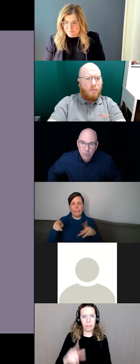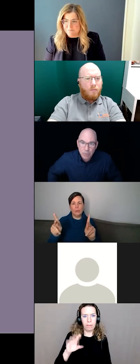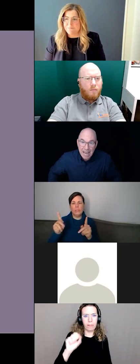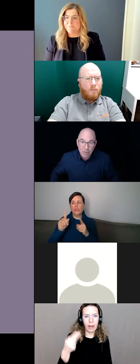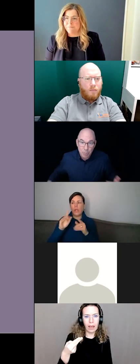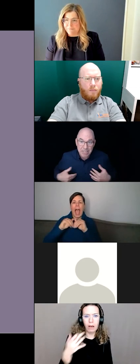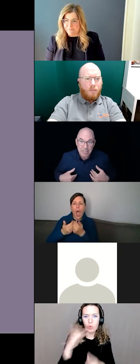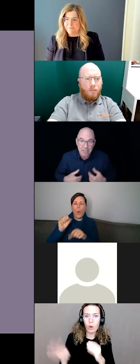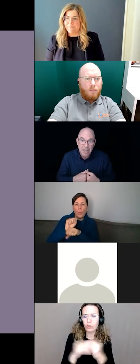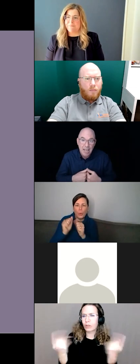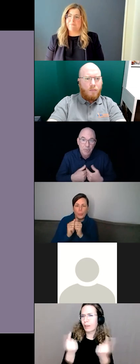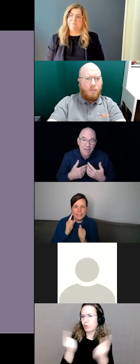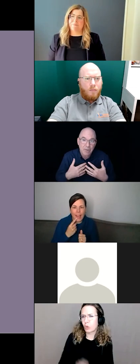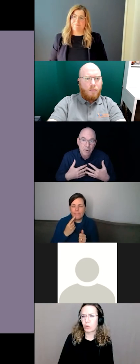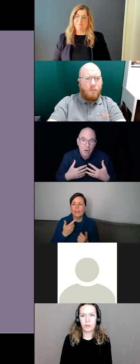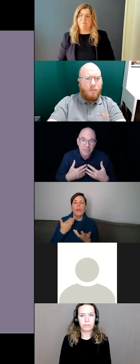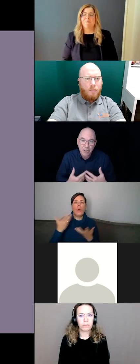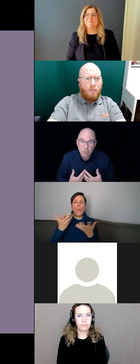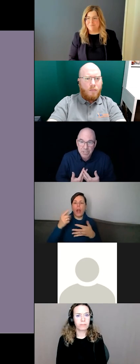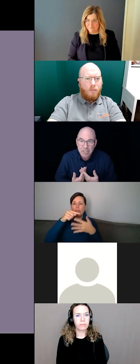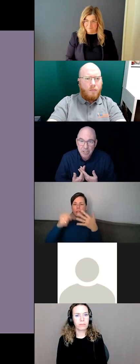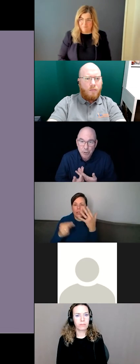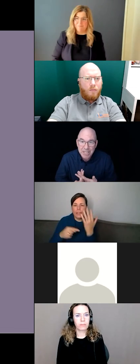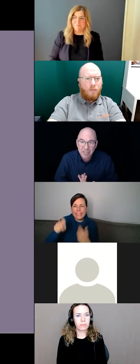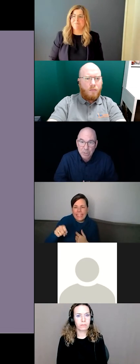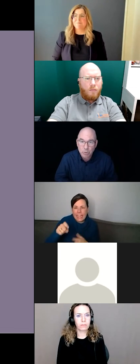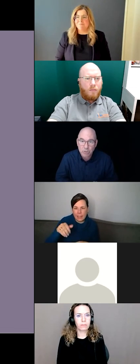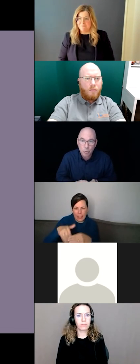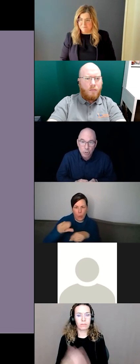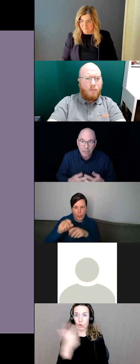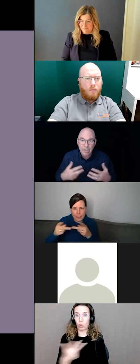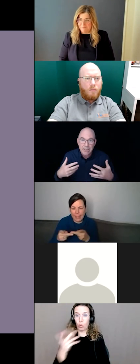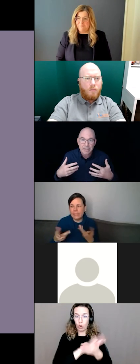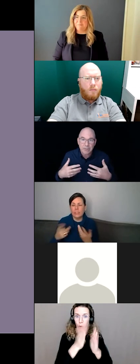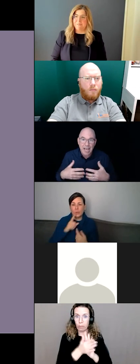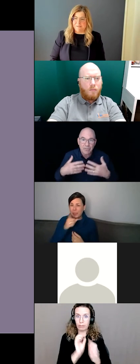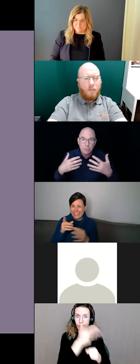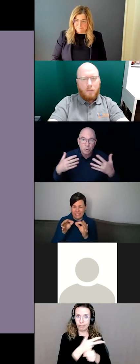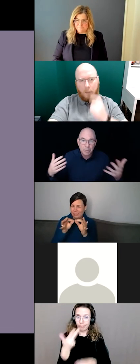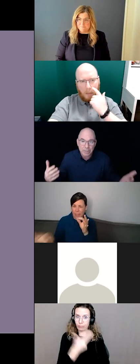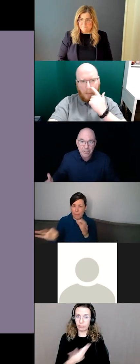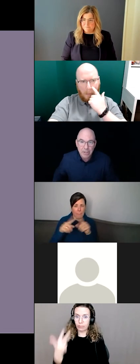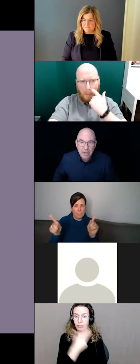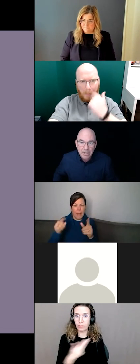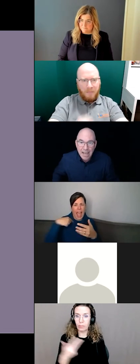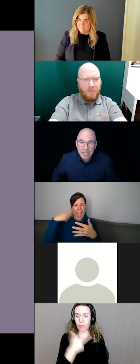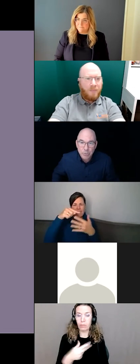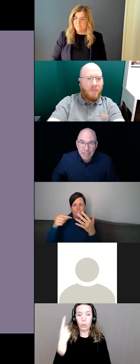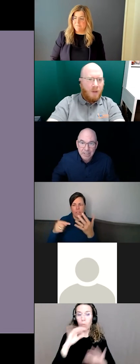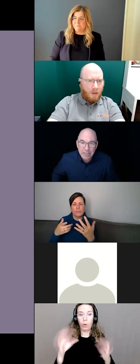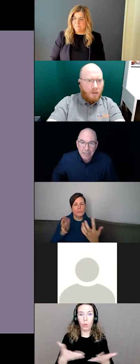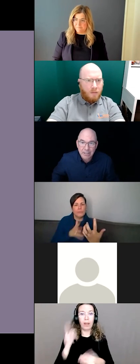Nous trois, nous avons nos propres commerces. Nous avons développé nos commerces pour enseigner les sourds à travailler,